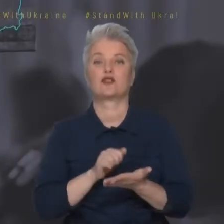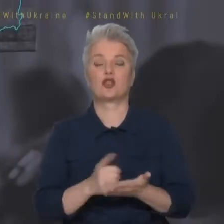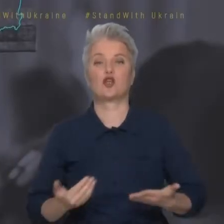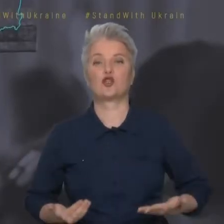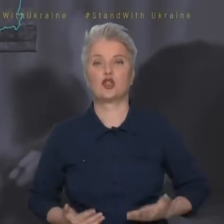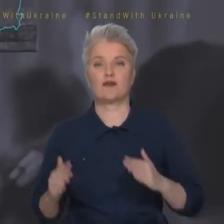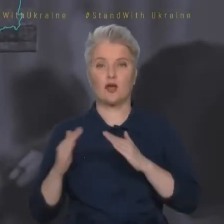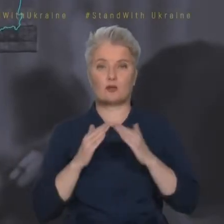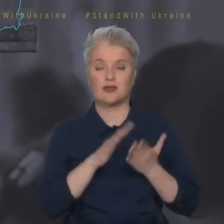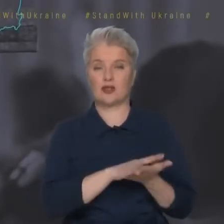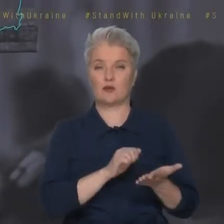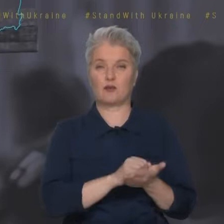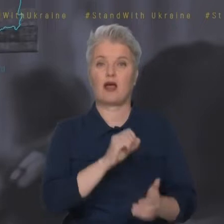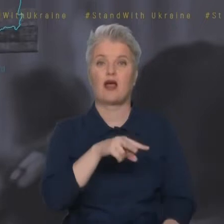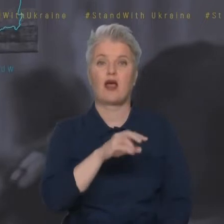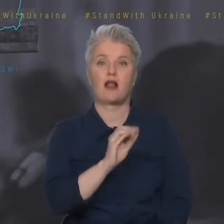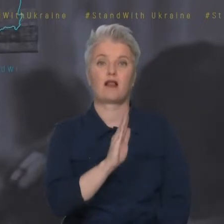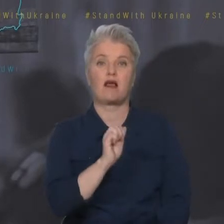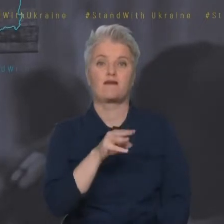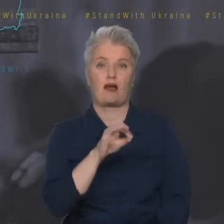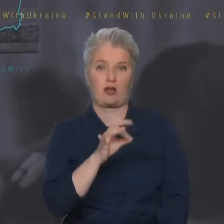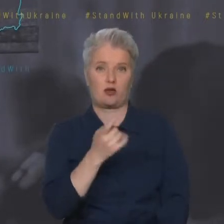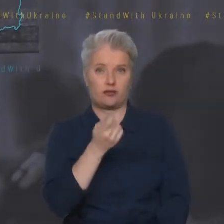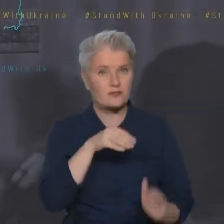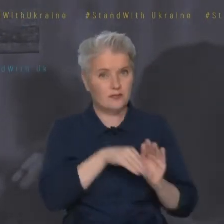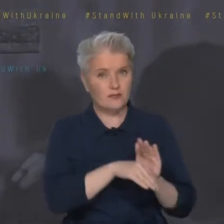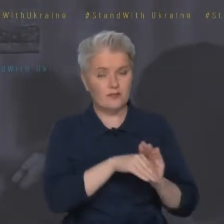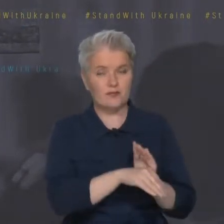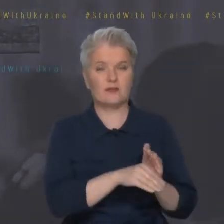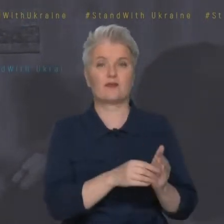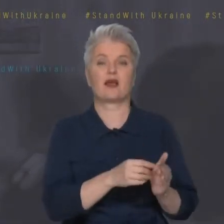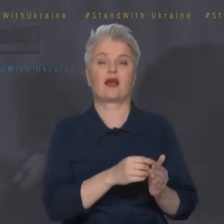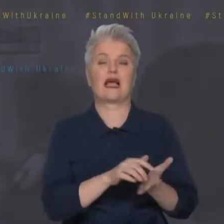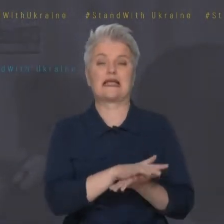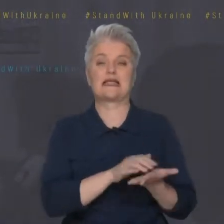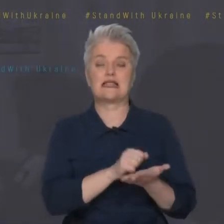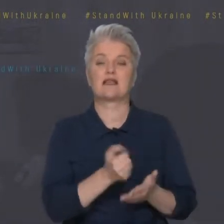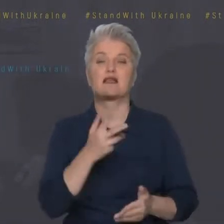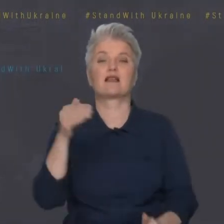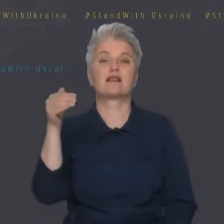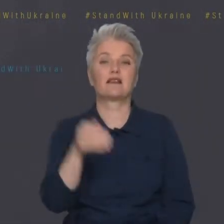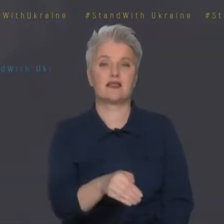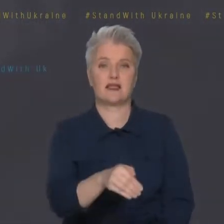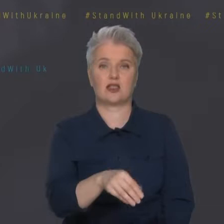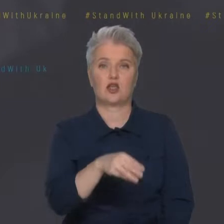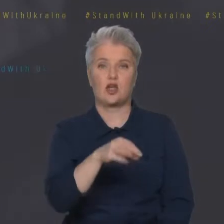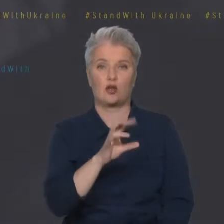Зруйновано елеватор в Очакові, знищено декілька тисяч тонн зерна.